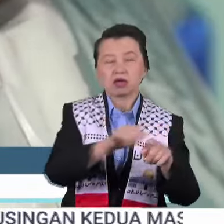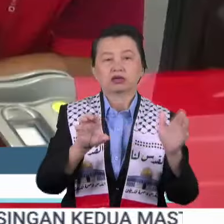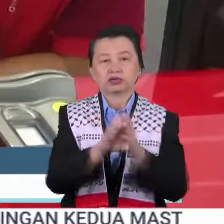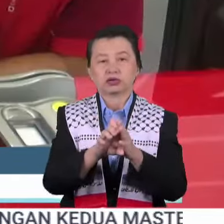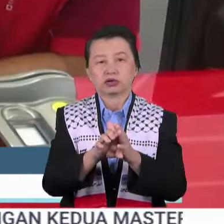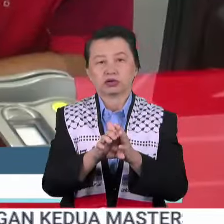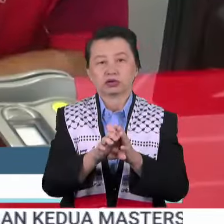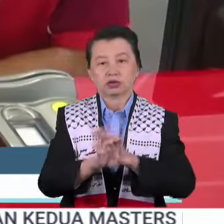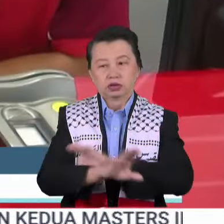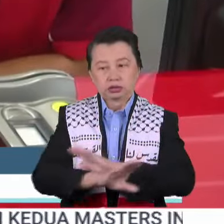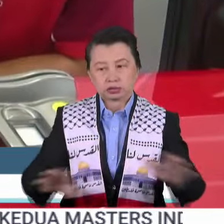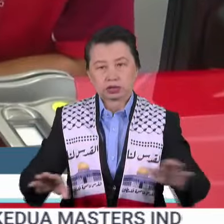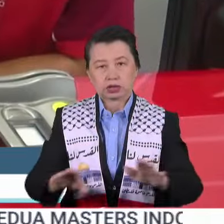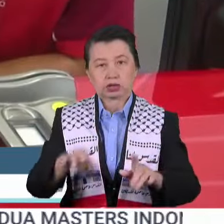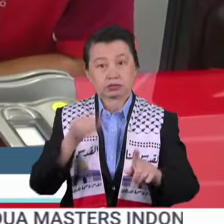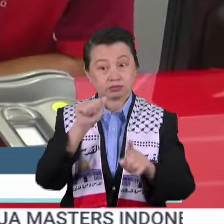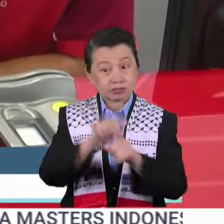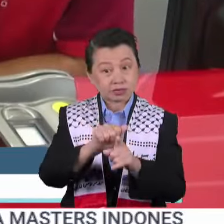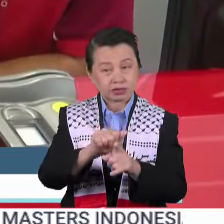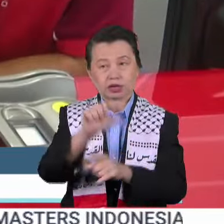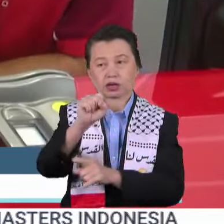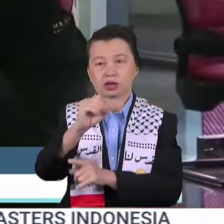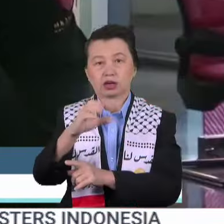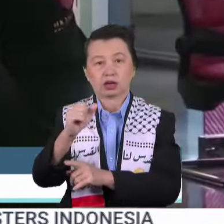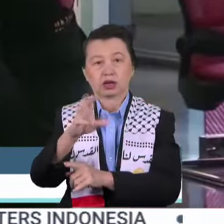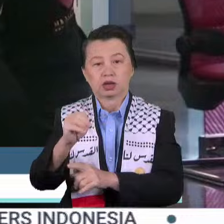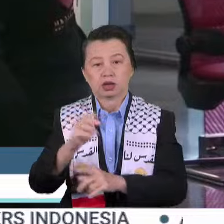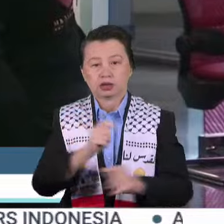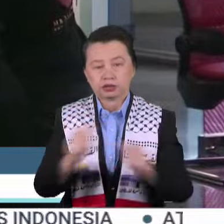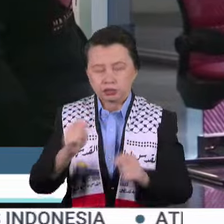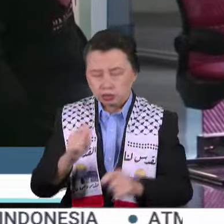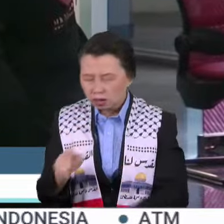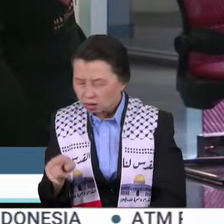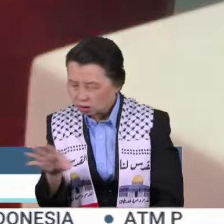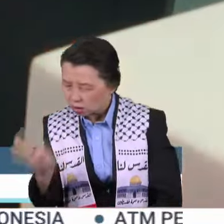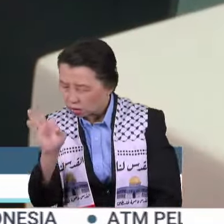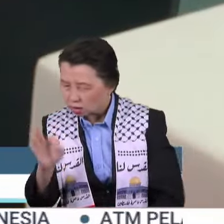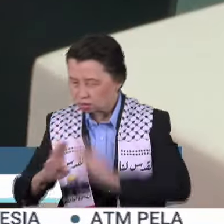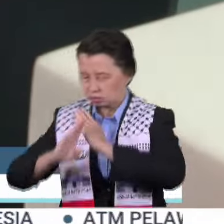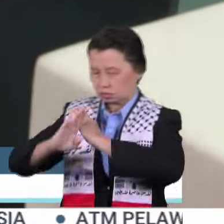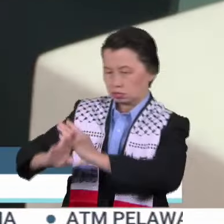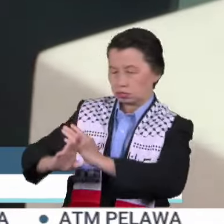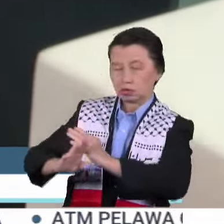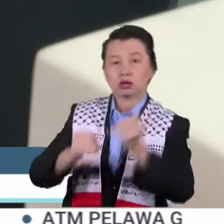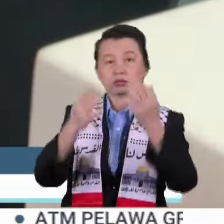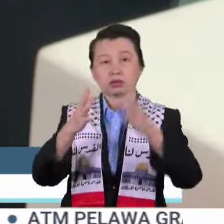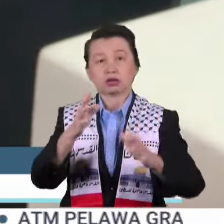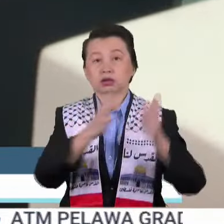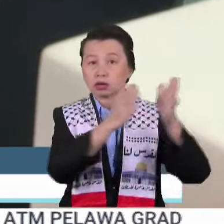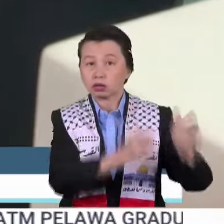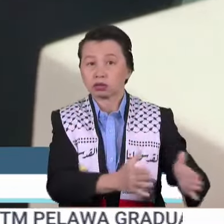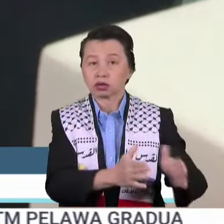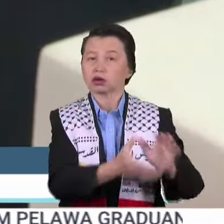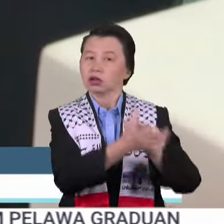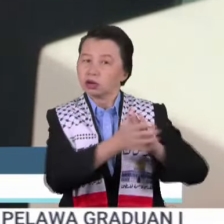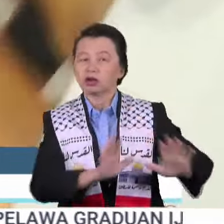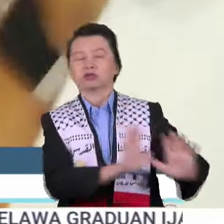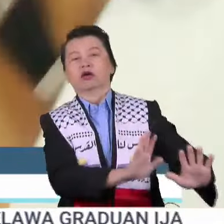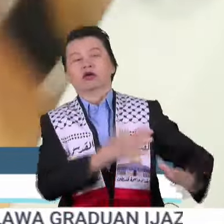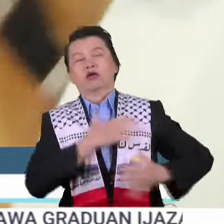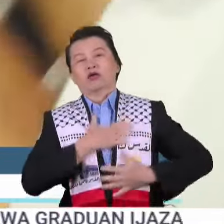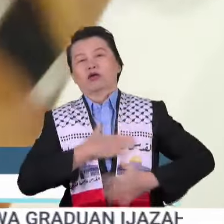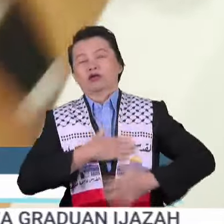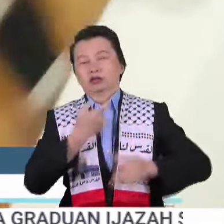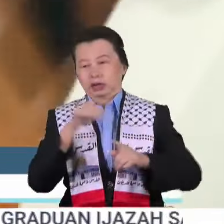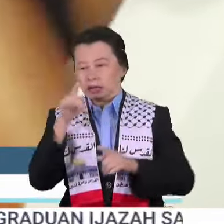kempen Jangan Kena Scam. Menerusi tindakan pengesanan dan pencegahan, ramai pelanggan diselamatkan